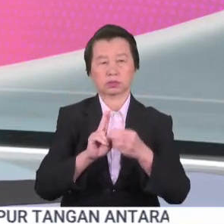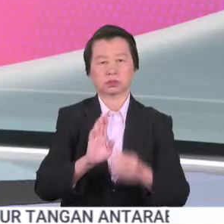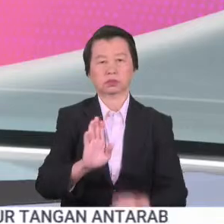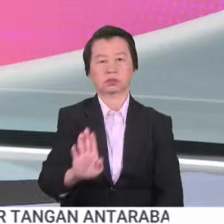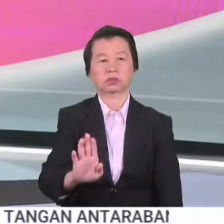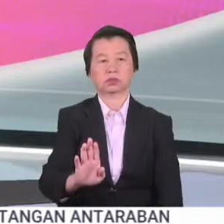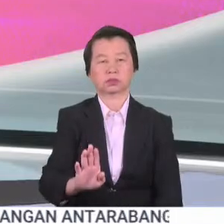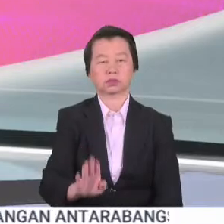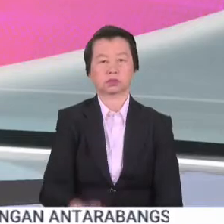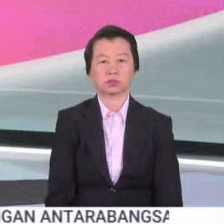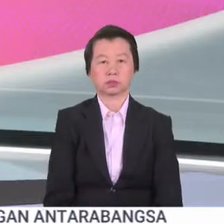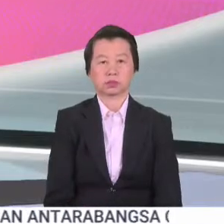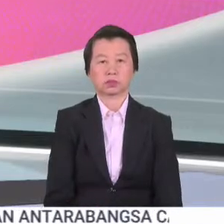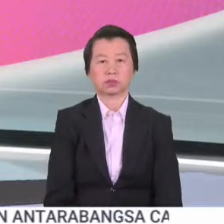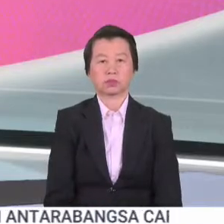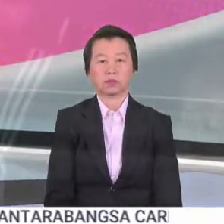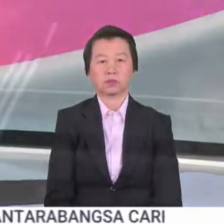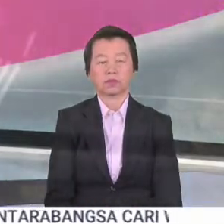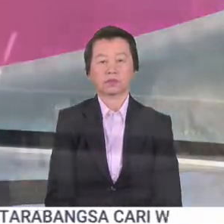perpaduan penuhi